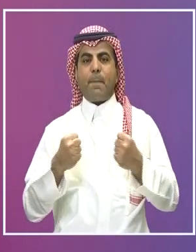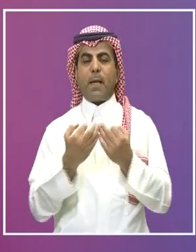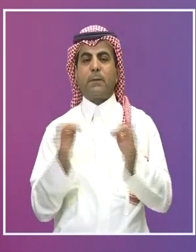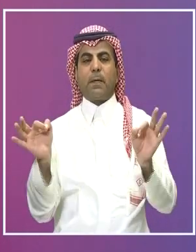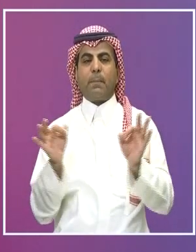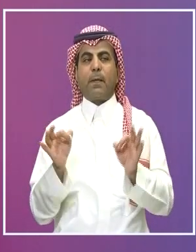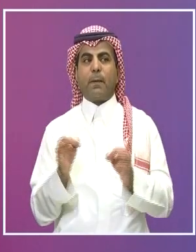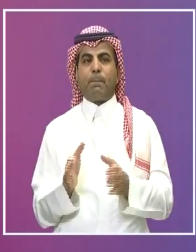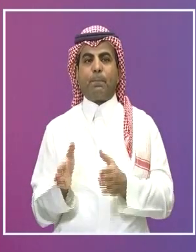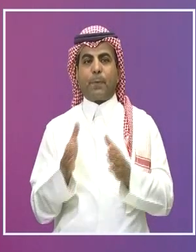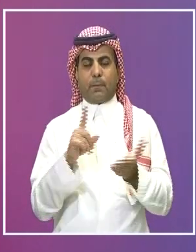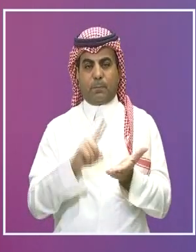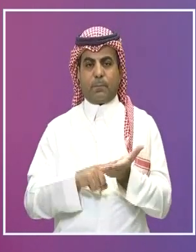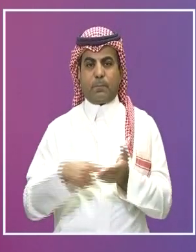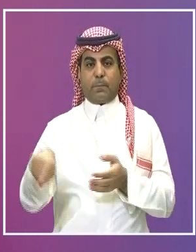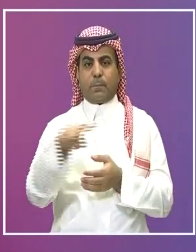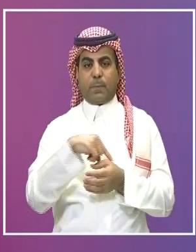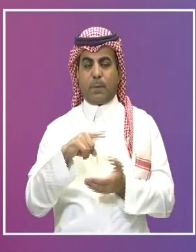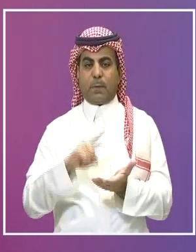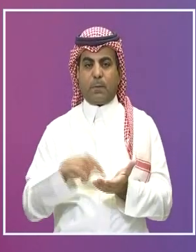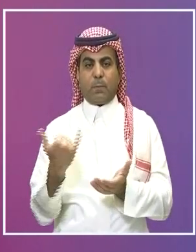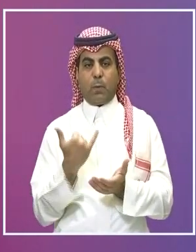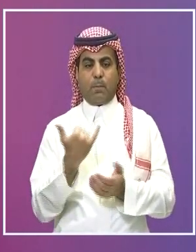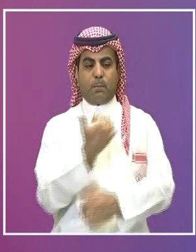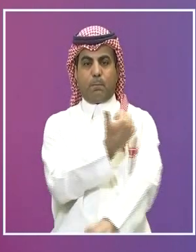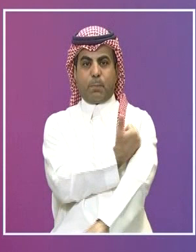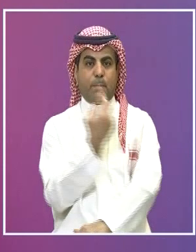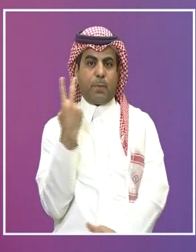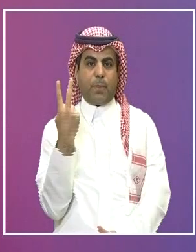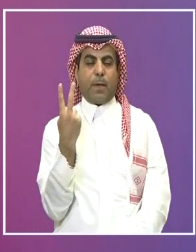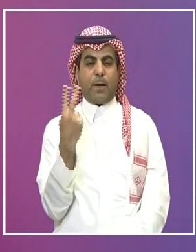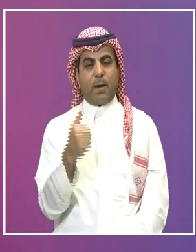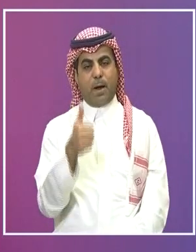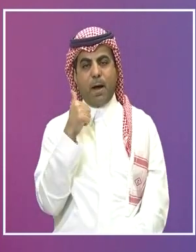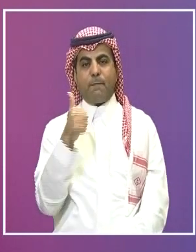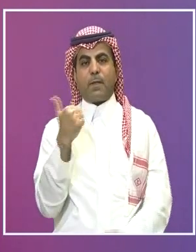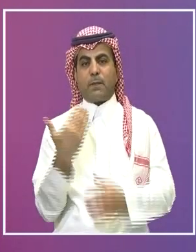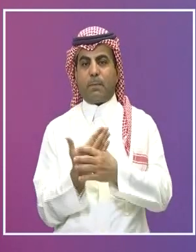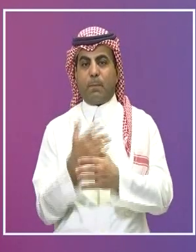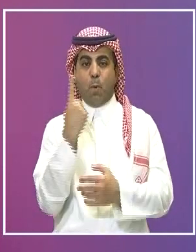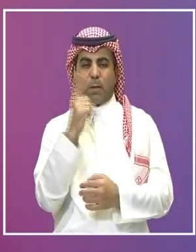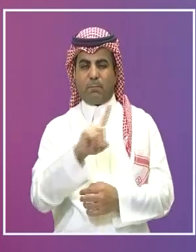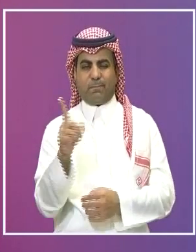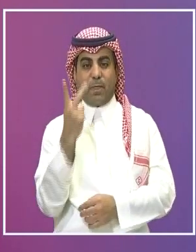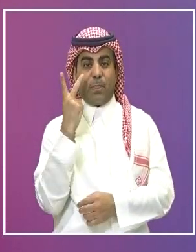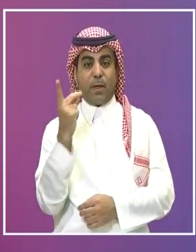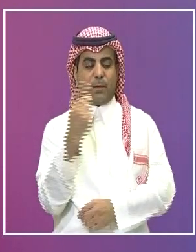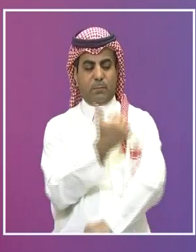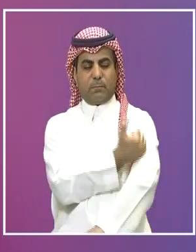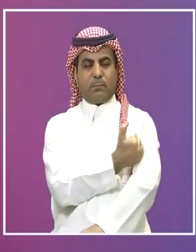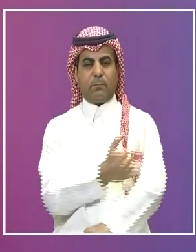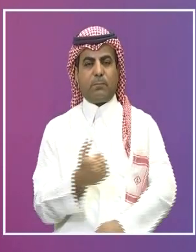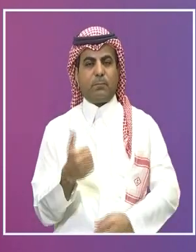الوباء المنتشر. ونؤكد على أهمية استكمال التحصين على الجرعة الثانية من اللقاح بالنسبة لمن تلقوا